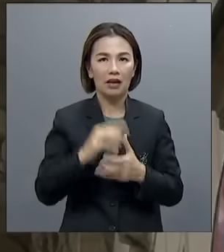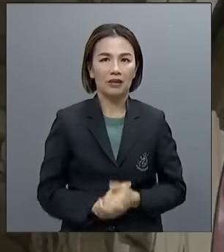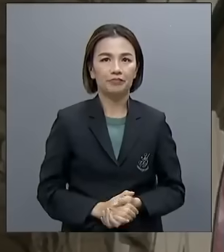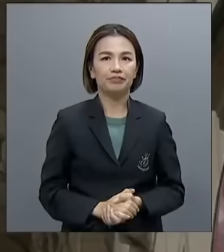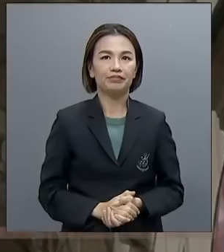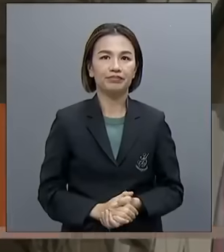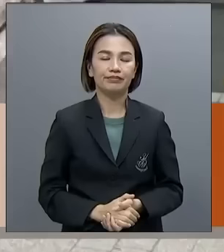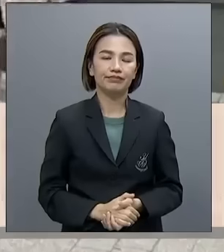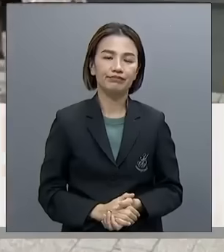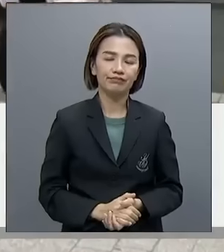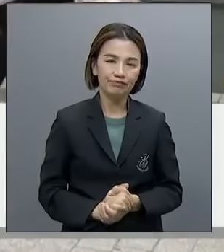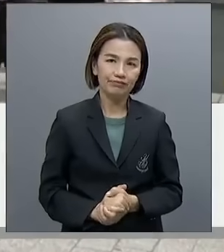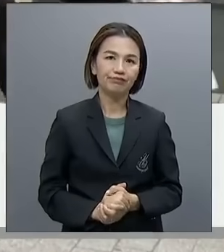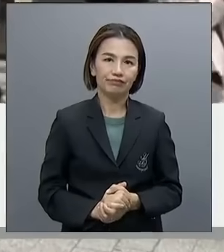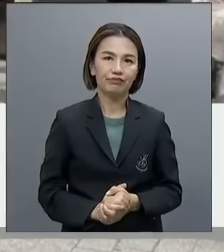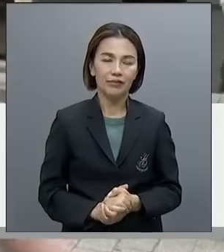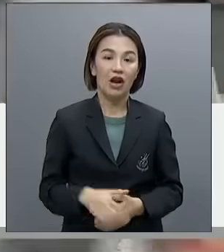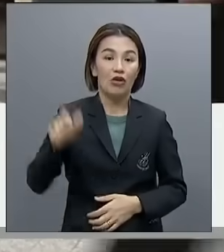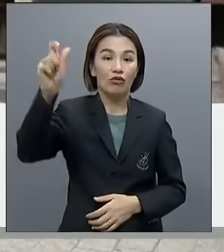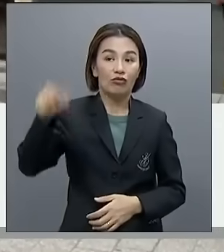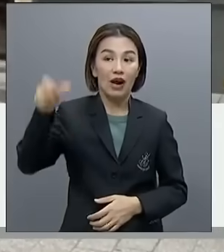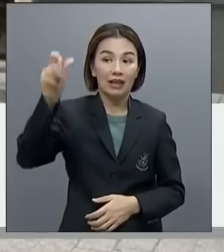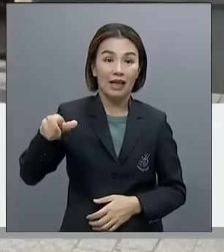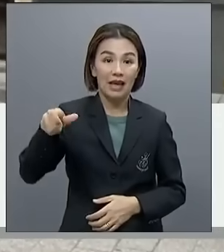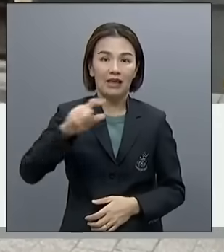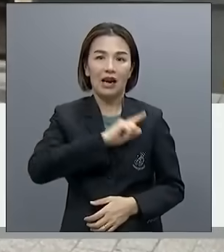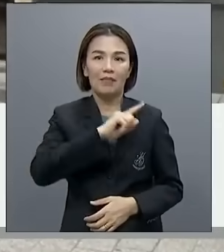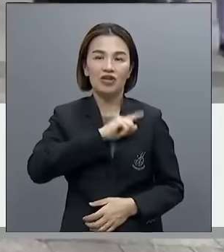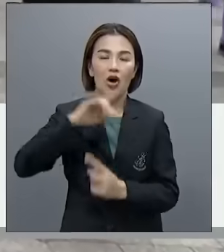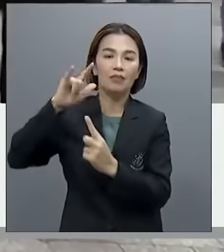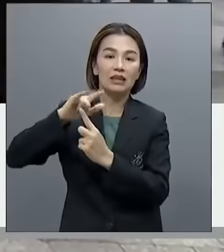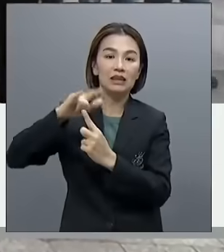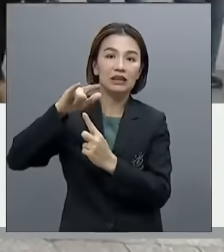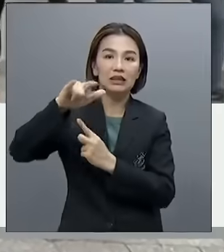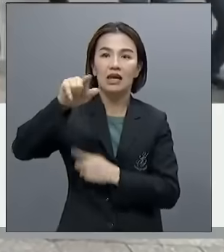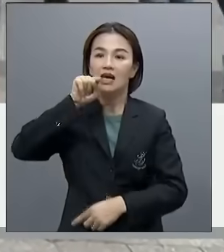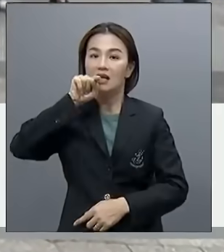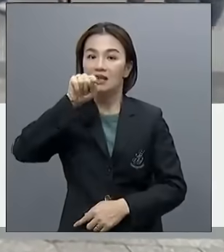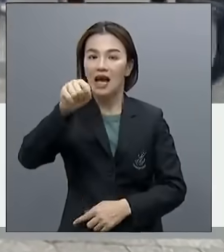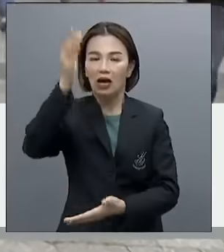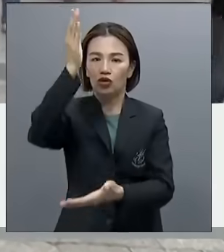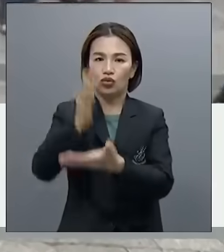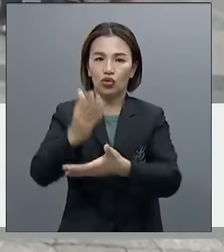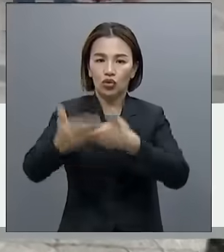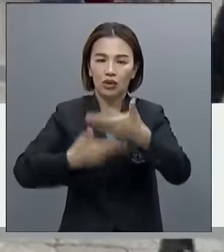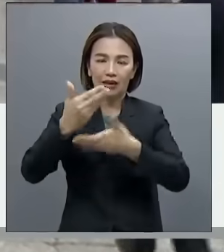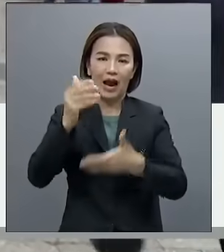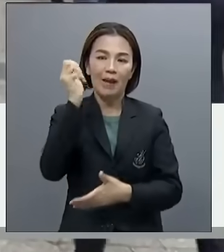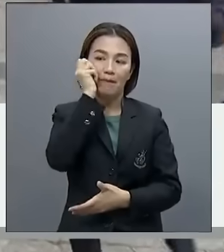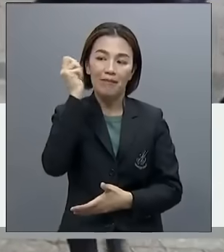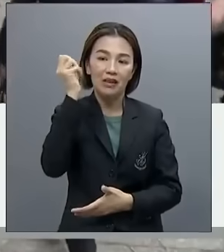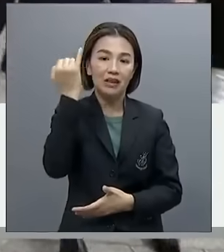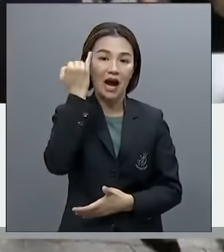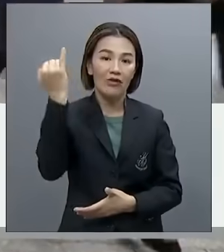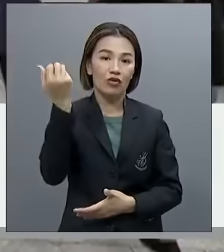สำนักงานคลื่นความถี่แห่งชาติฝรั่งเศสสั่งระงับการขายโทรศัพท์ iPhone 12ในประเทศทั้งหมดนะคะตั้งแต่เมื่อวันอังคารที่ผ่านม